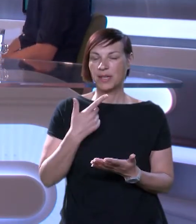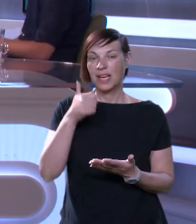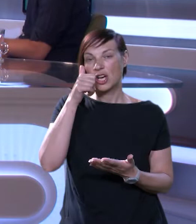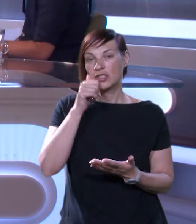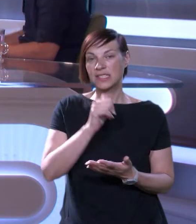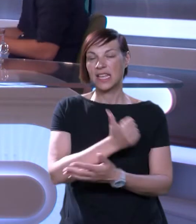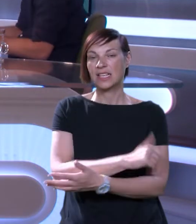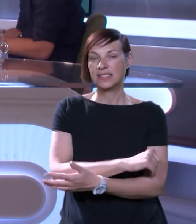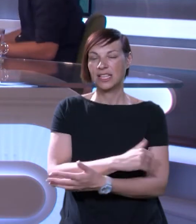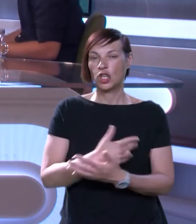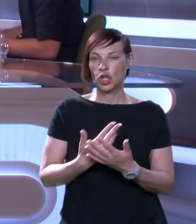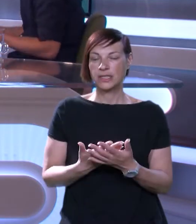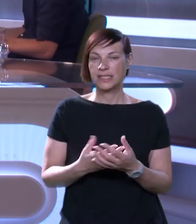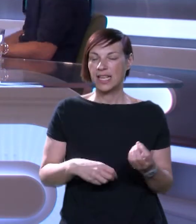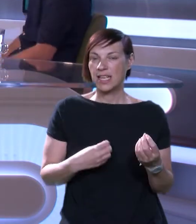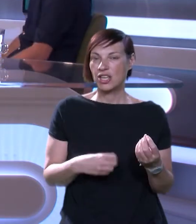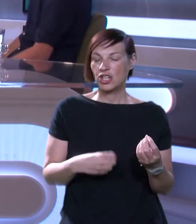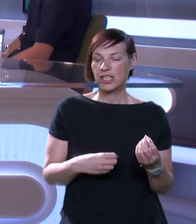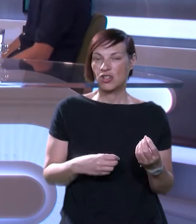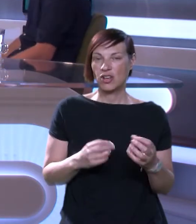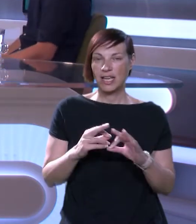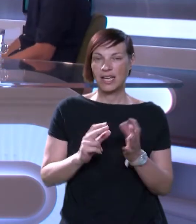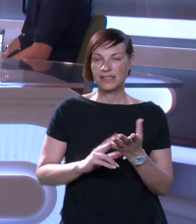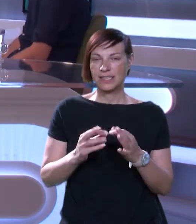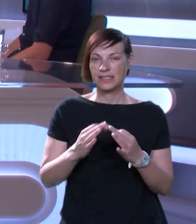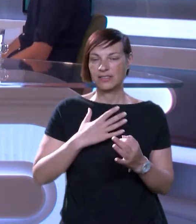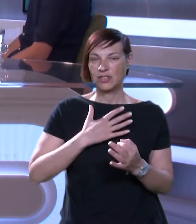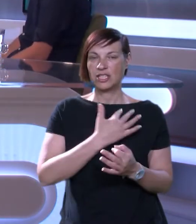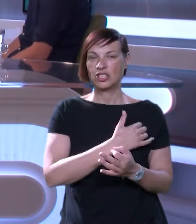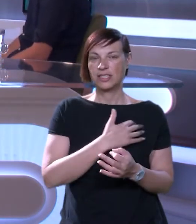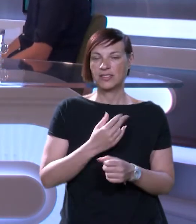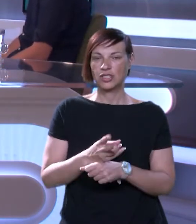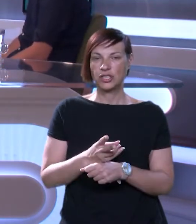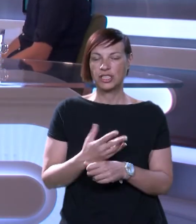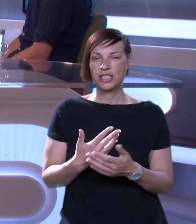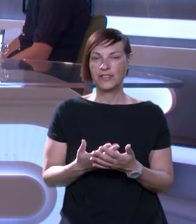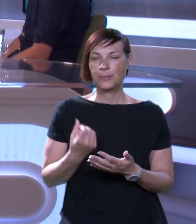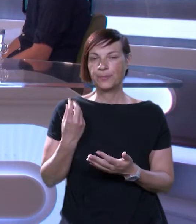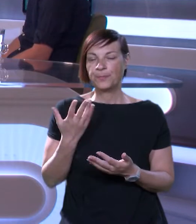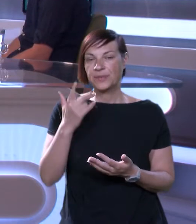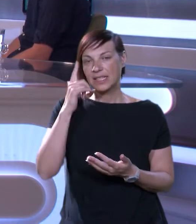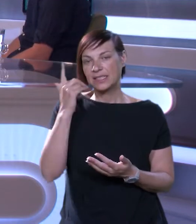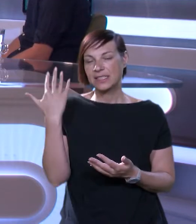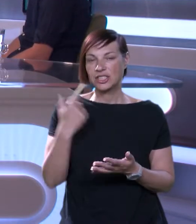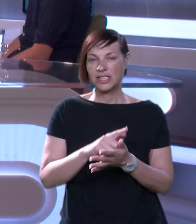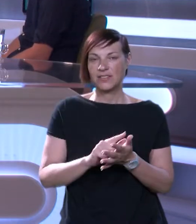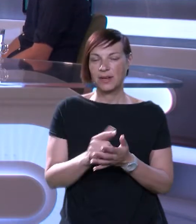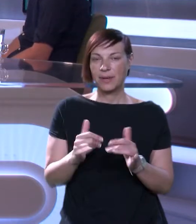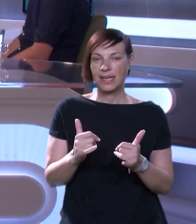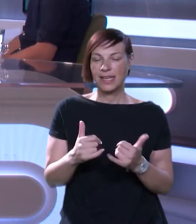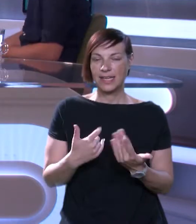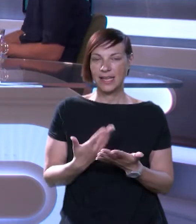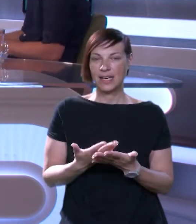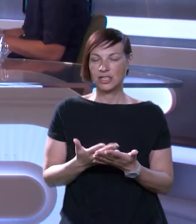rekao, zlatne godine rock'n'rolla i alternative u našoj hrvatskoj državi. Kad se sjetiš tih vremena, je li